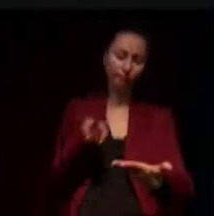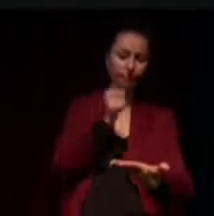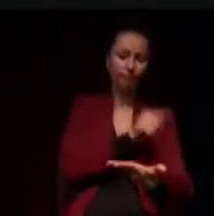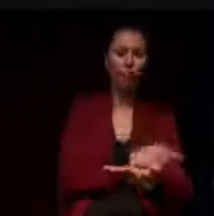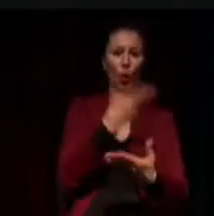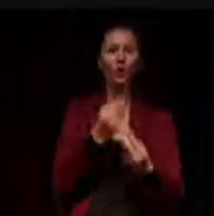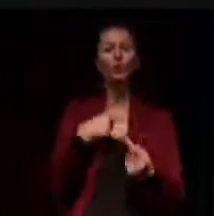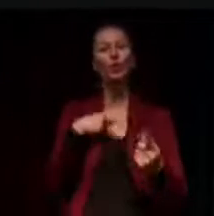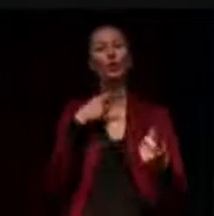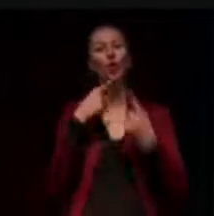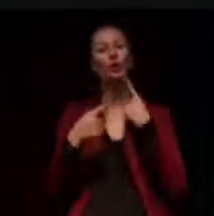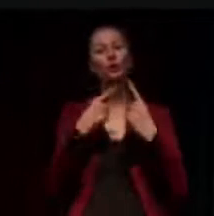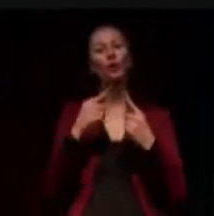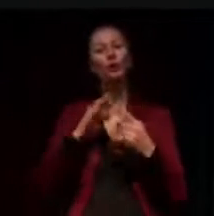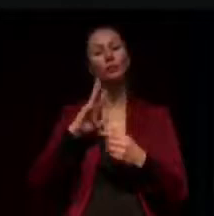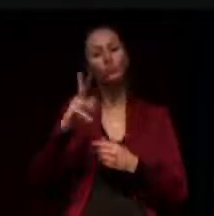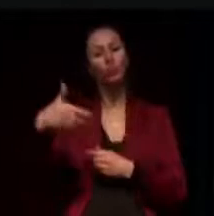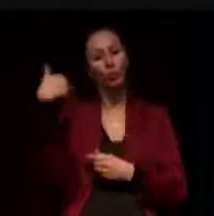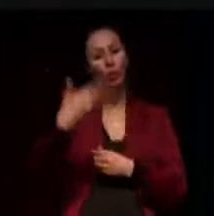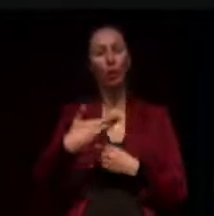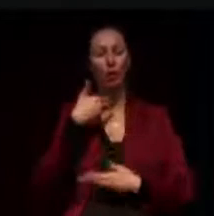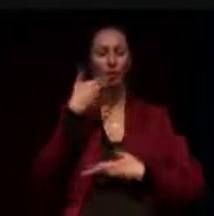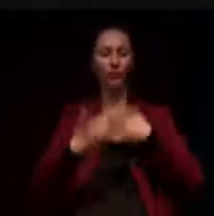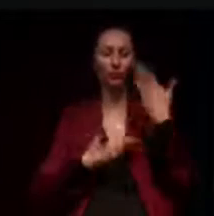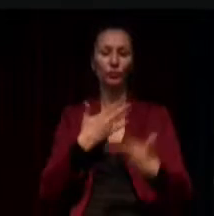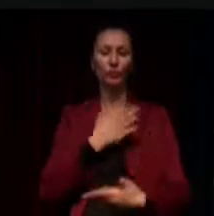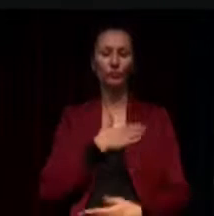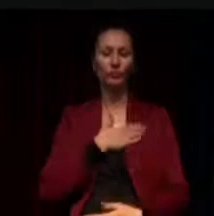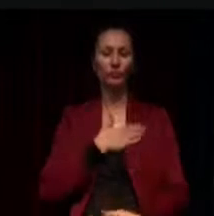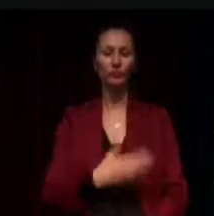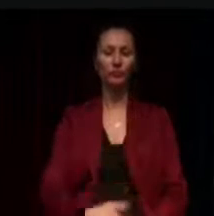da konuşmam ilerleyen sayfalarında dile getirmeye çalışacağım.